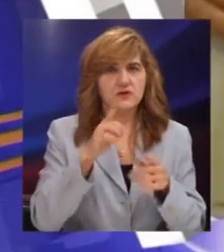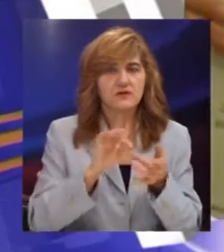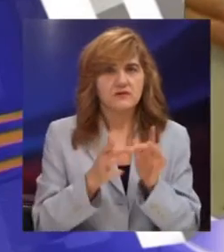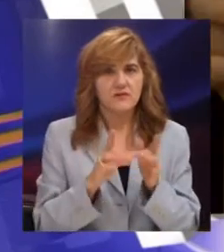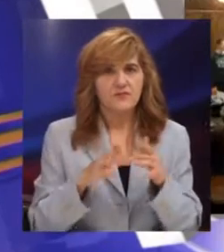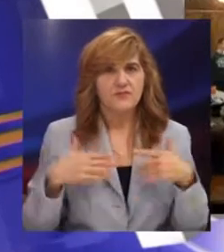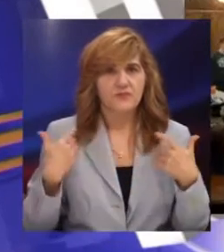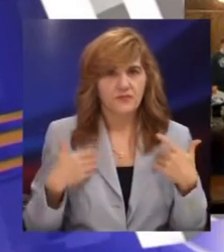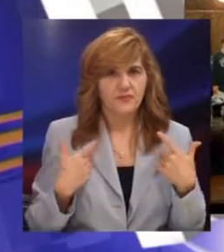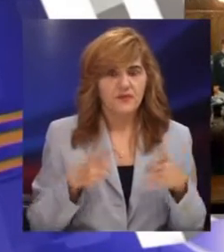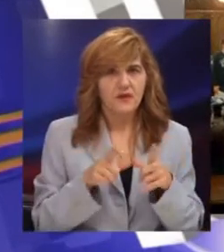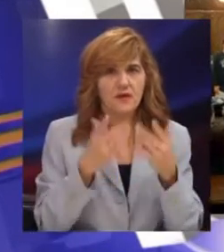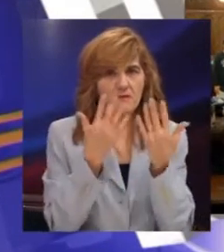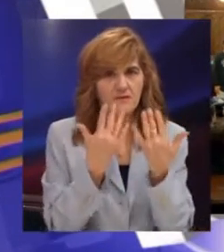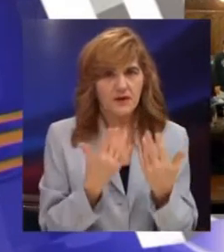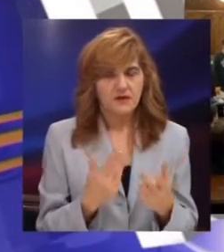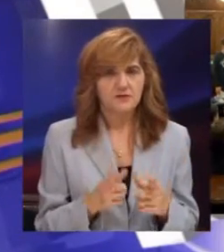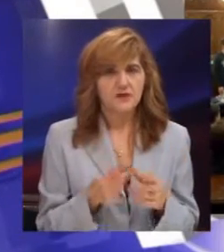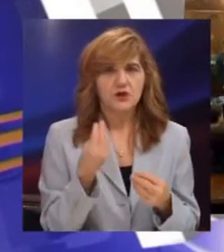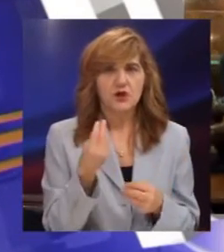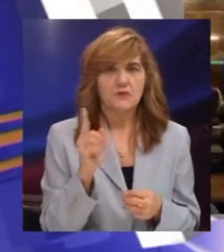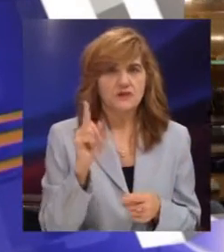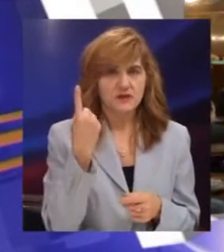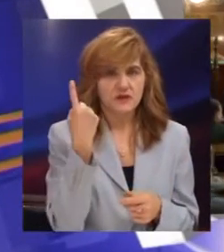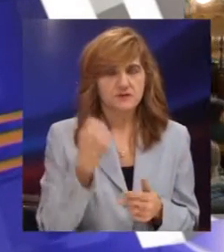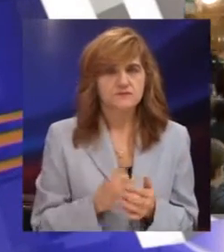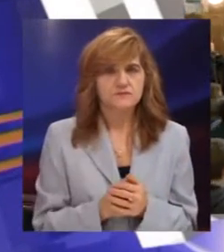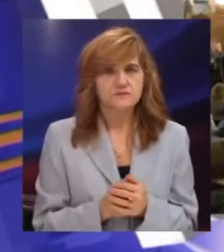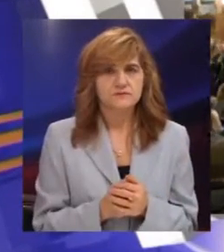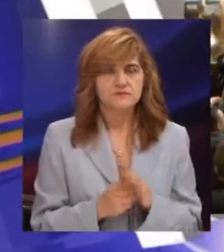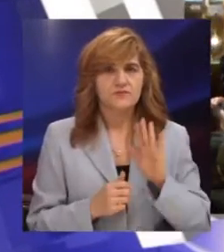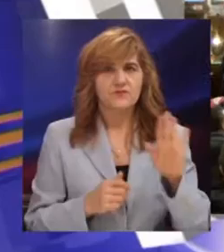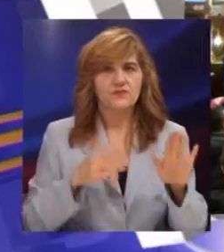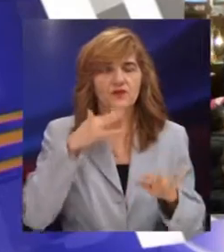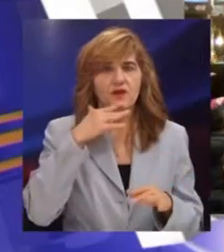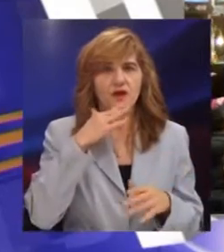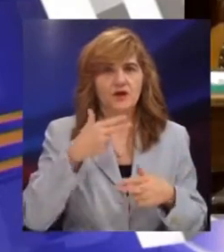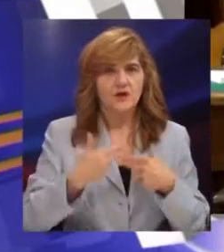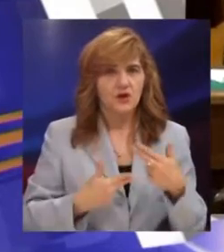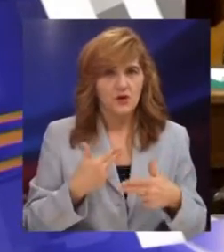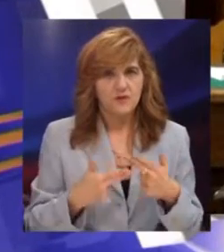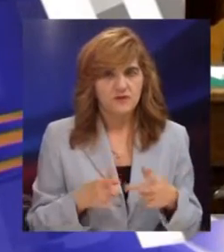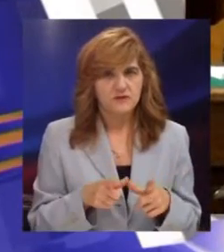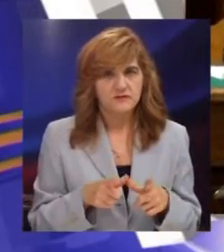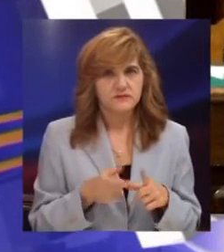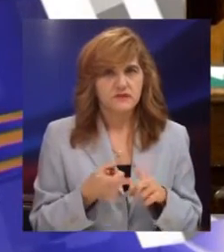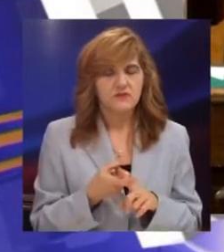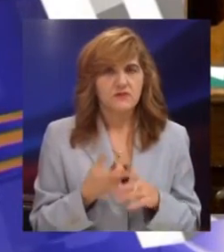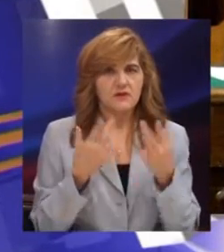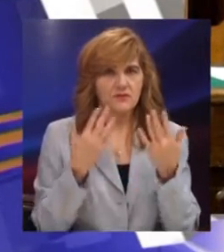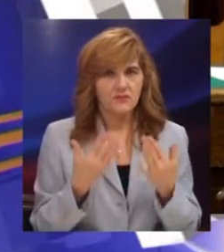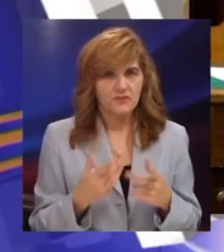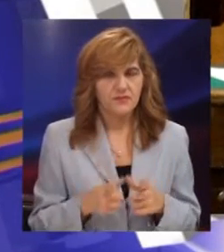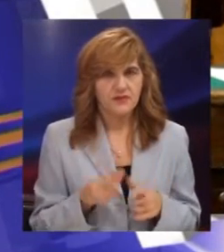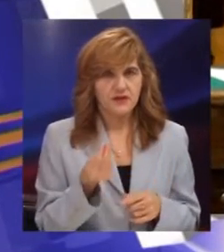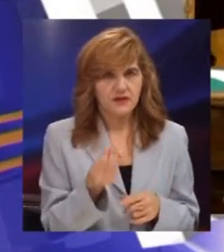opštinskom takmičenju iz matematike ostvarili su zapažene rezultate. Po rečima predsjednice Takmičarske komisije za mlade matematičare